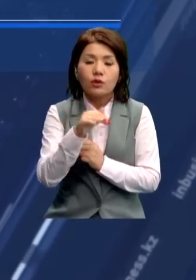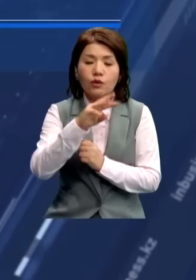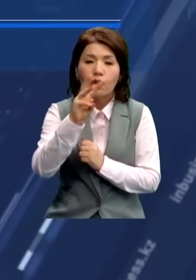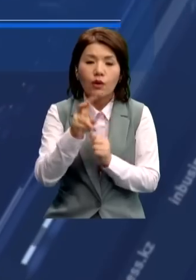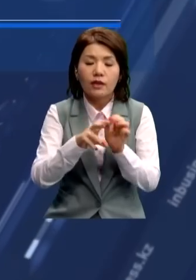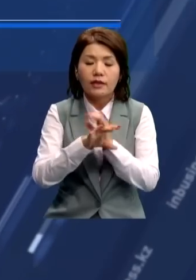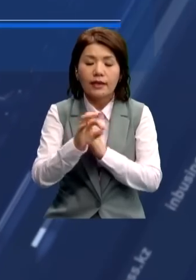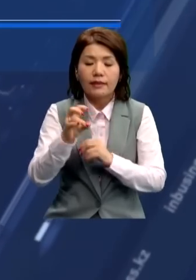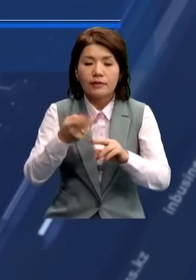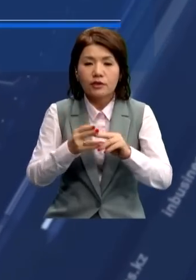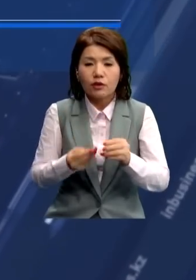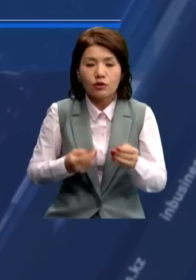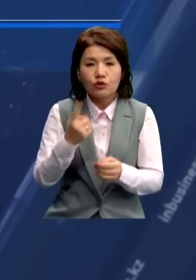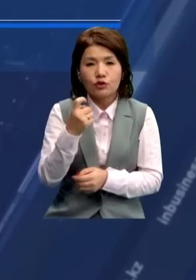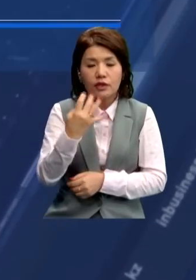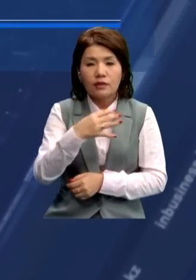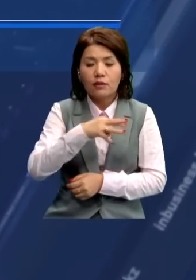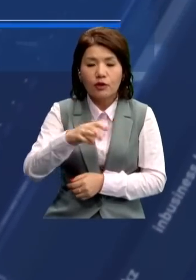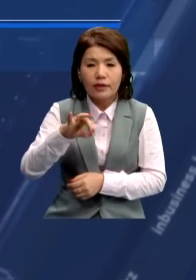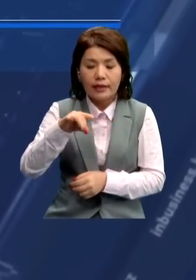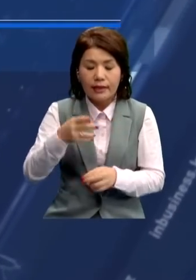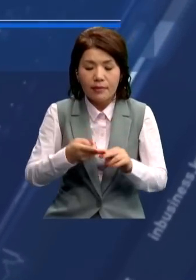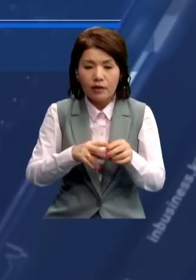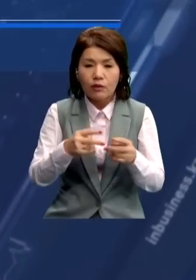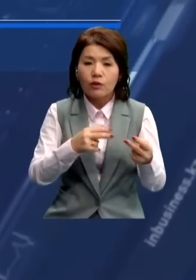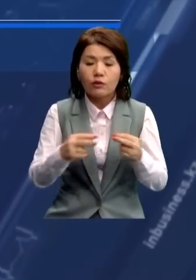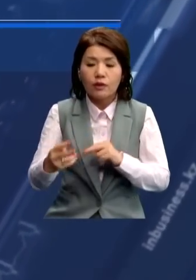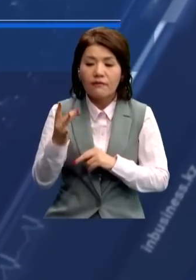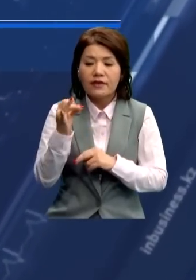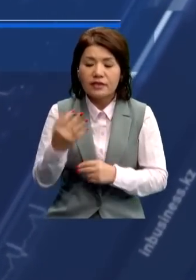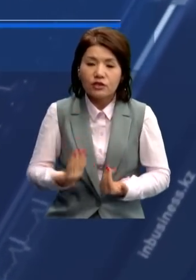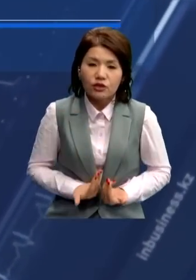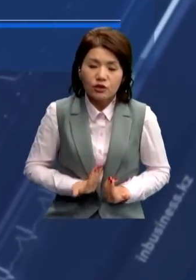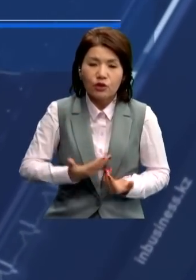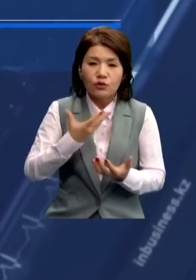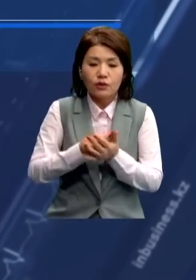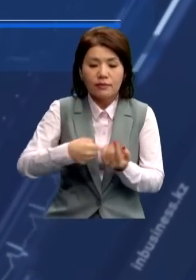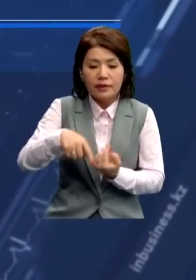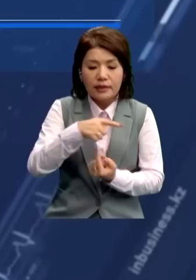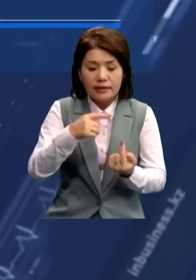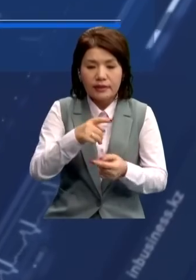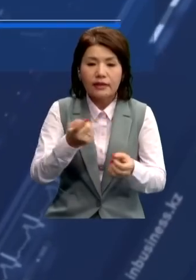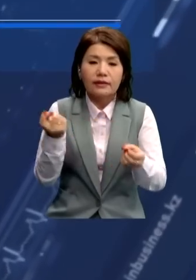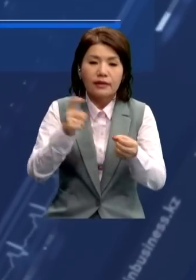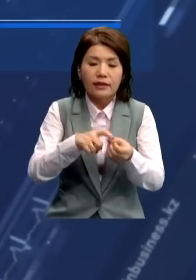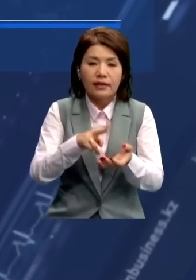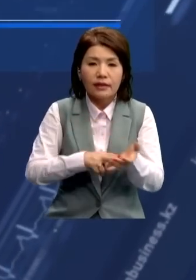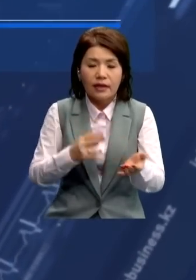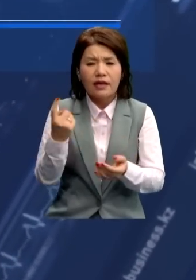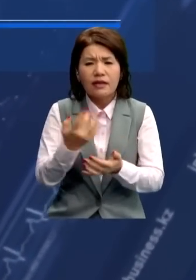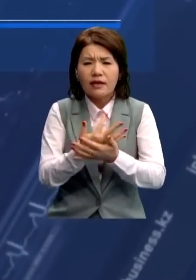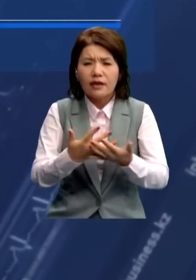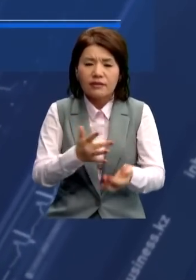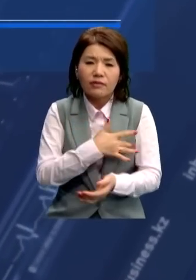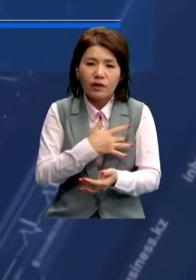Бұл шамамен 140 миллион теңге. Инвесторлық виза Қазақстанда тұруға, бизнесін тіркеуге, мүлікке иелік етуге, қызметкерлер